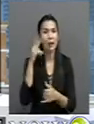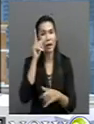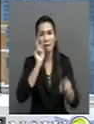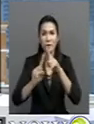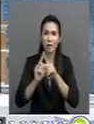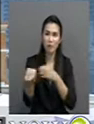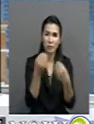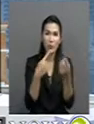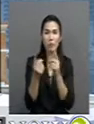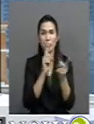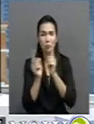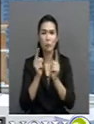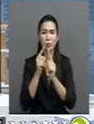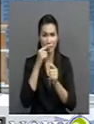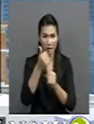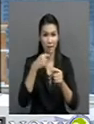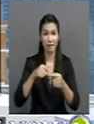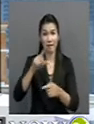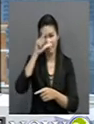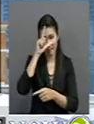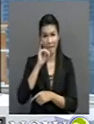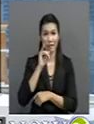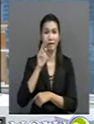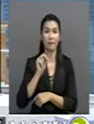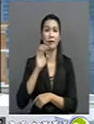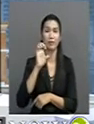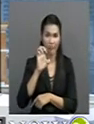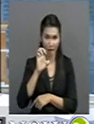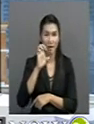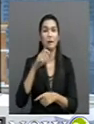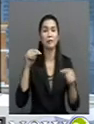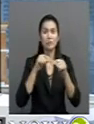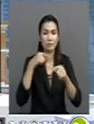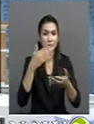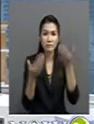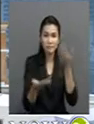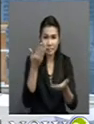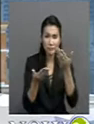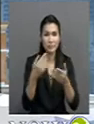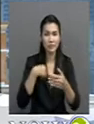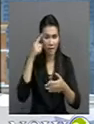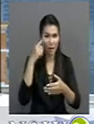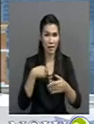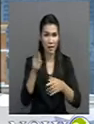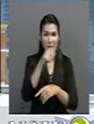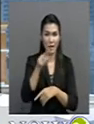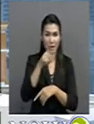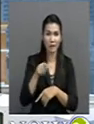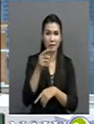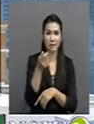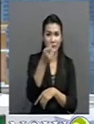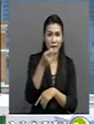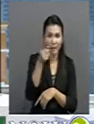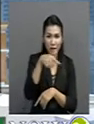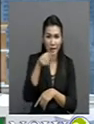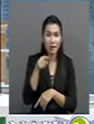ได้ครับผ่านทาง LINE แอปพลิเคชันนะฮะสแกน QR code หน้าจอก็ได้ฮะหรือว่าเข้าไปเซิร์ชที่ @now26 นะฮะไปแอ